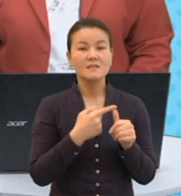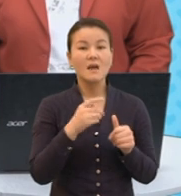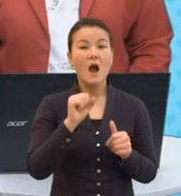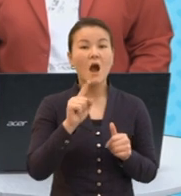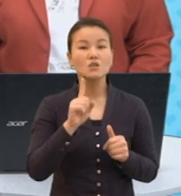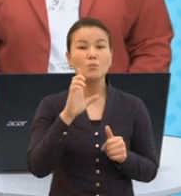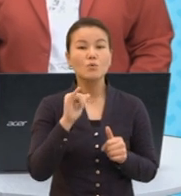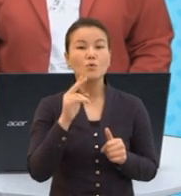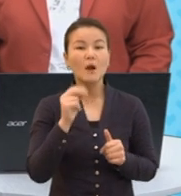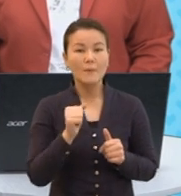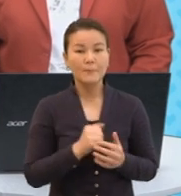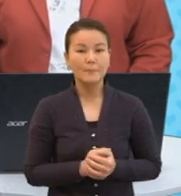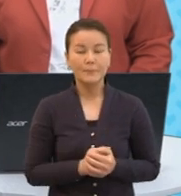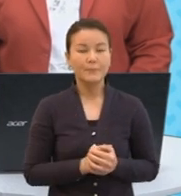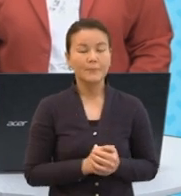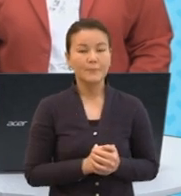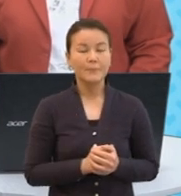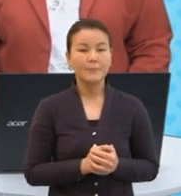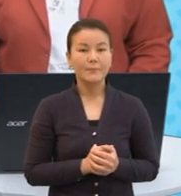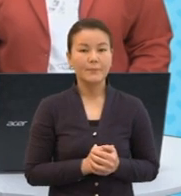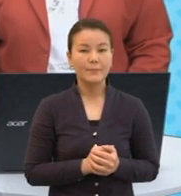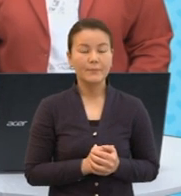Правильно, азбука.